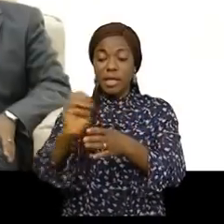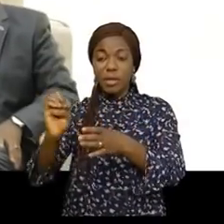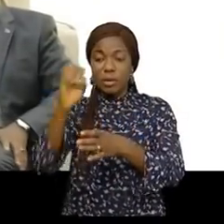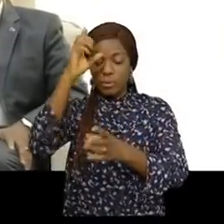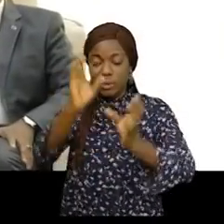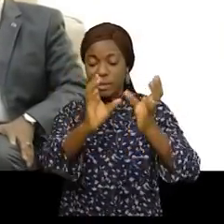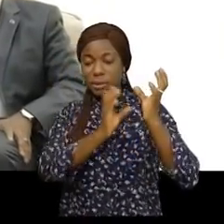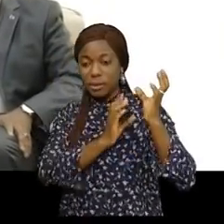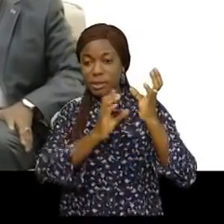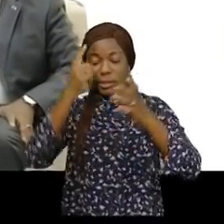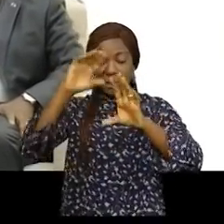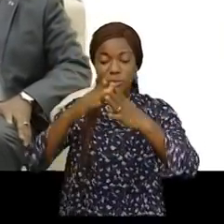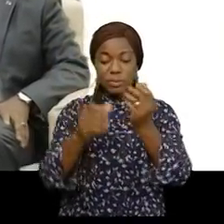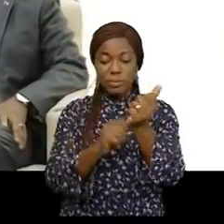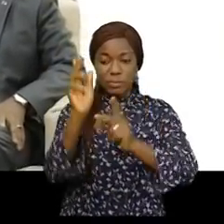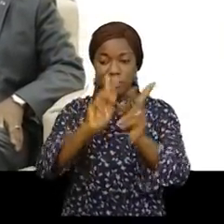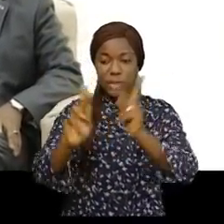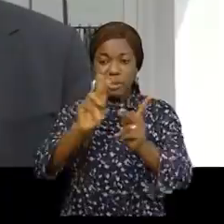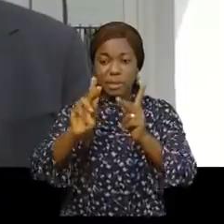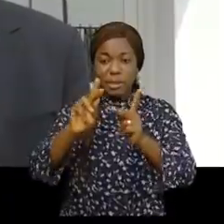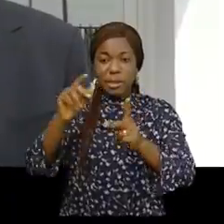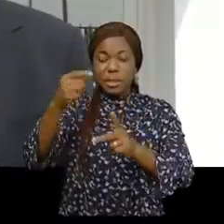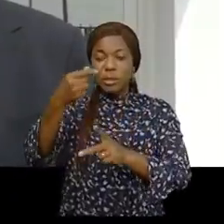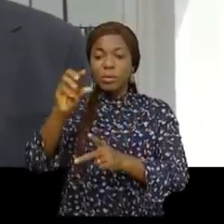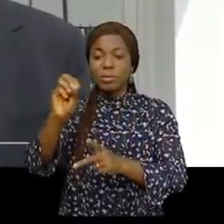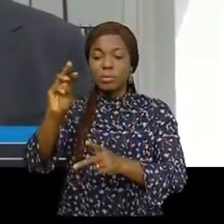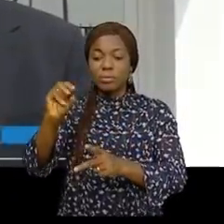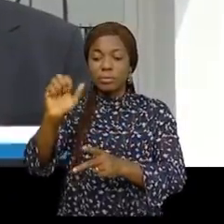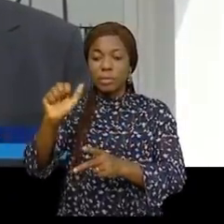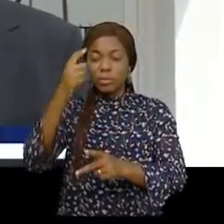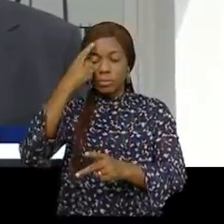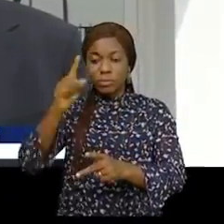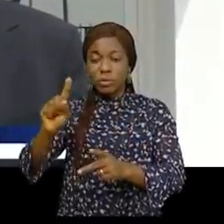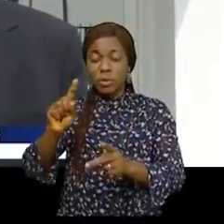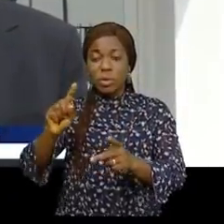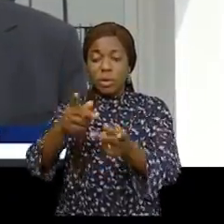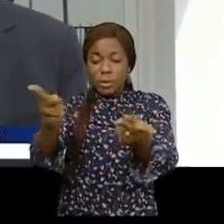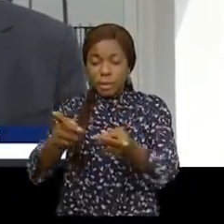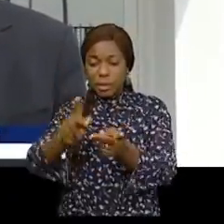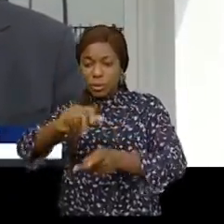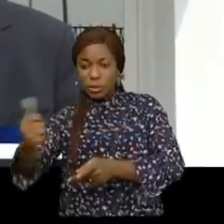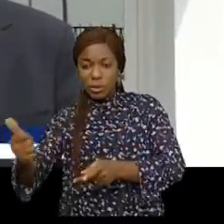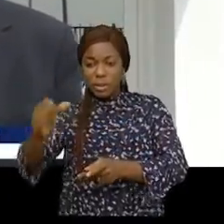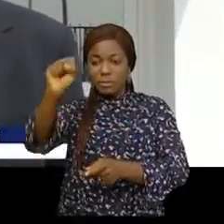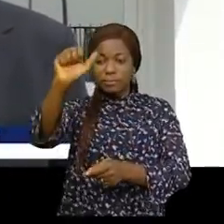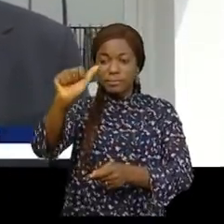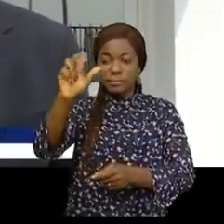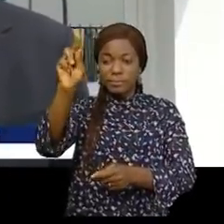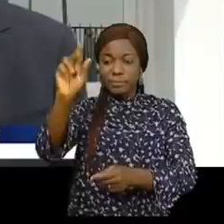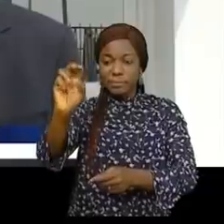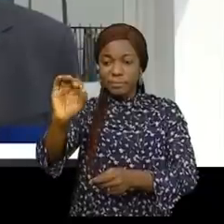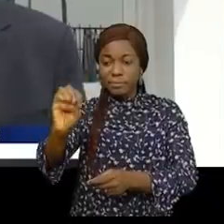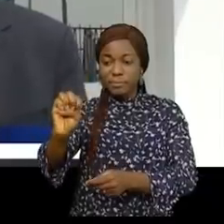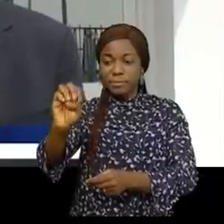charge éventuelle des déplacés de Goma pour Sake. Mais en même temps aussi dire la disposition de l'Union européenne à accompagner le